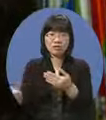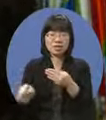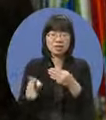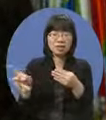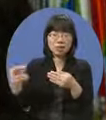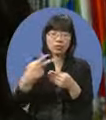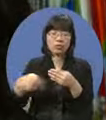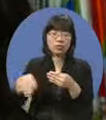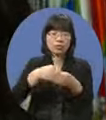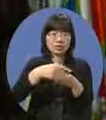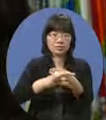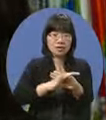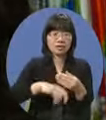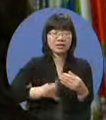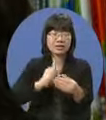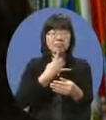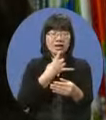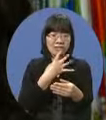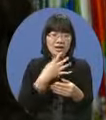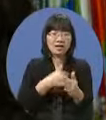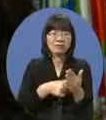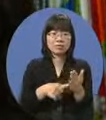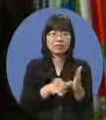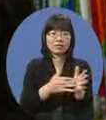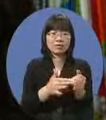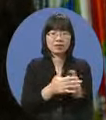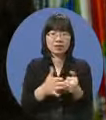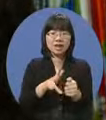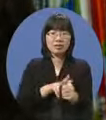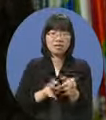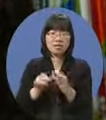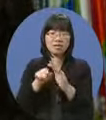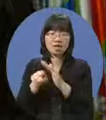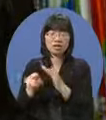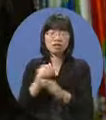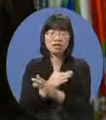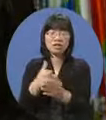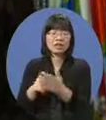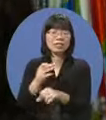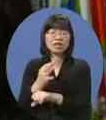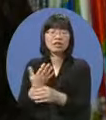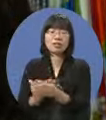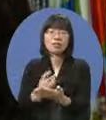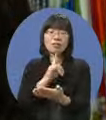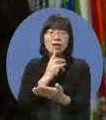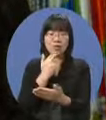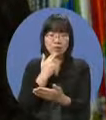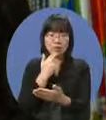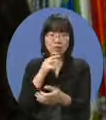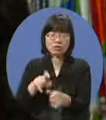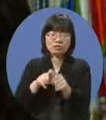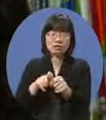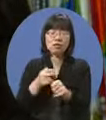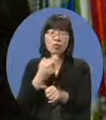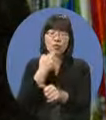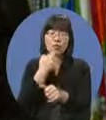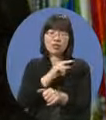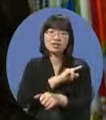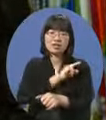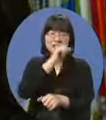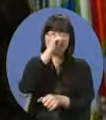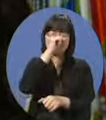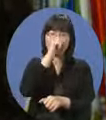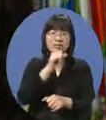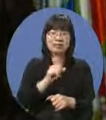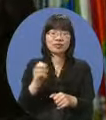자기만의 제품이 되는 거예요. 그래서 마트 가서도 사달라 소리도 안 하고 때 쓰는 것도 없고 예, 그게 제일 큰